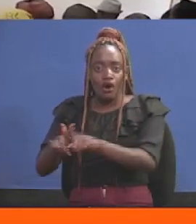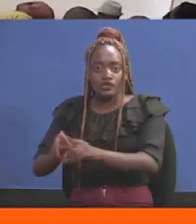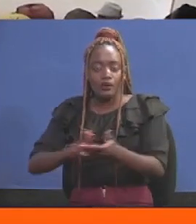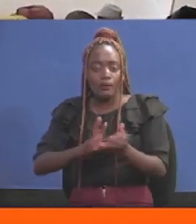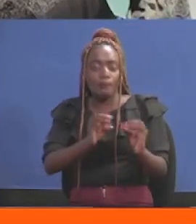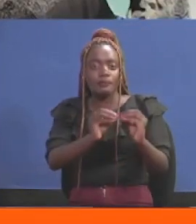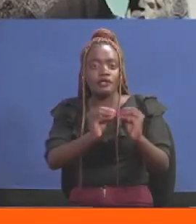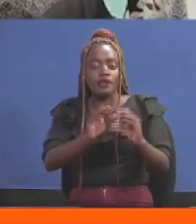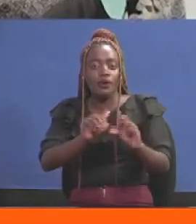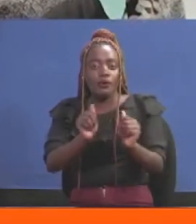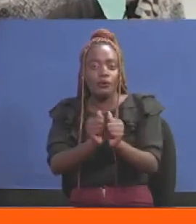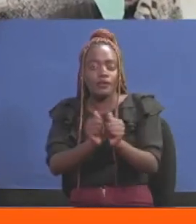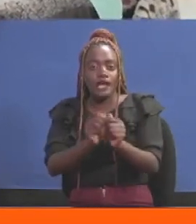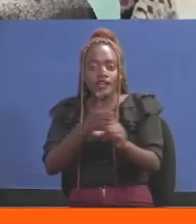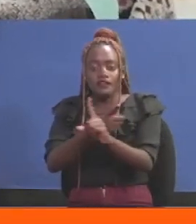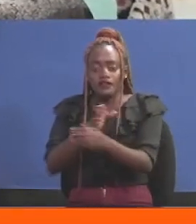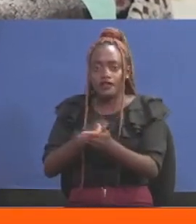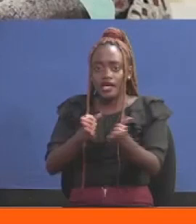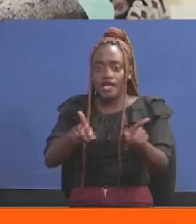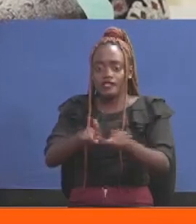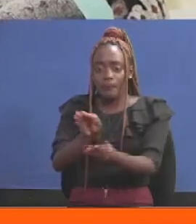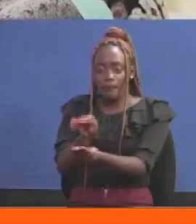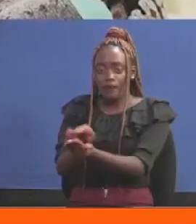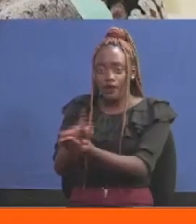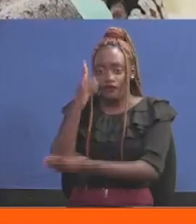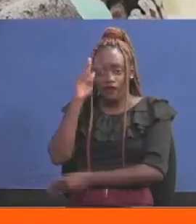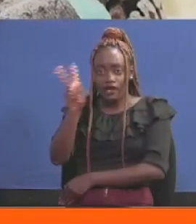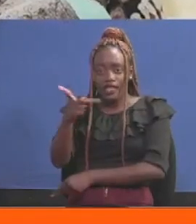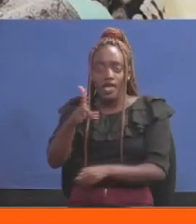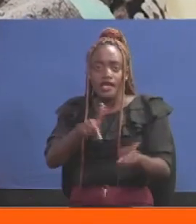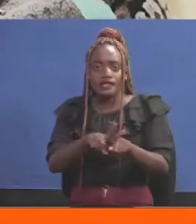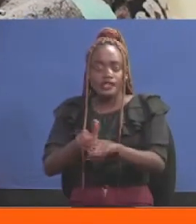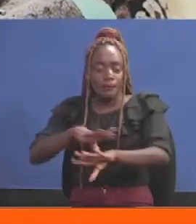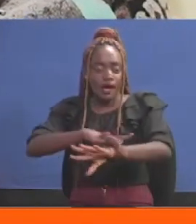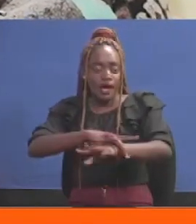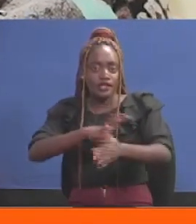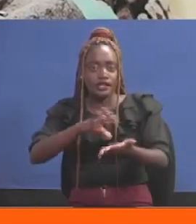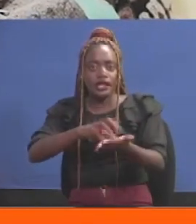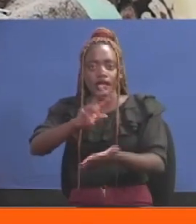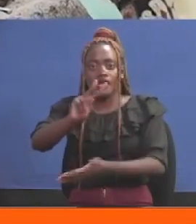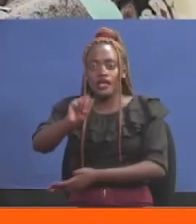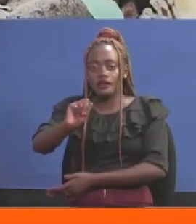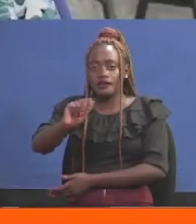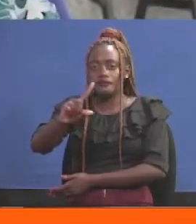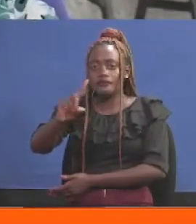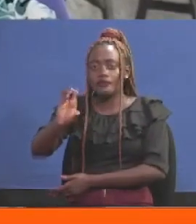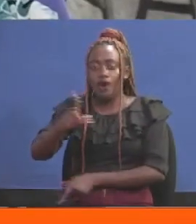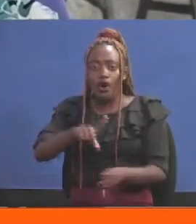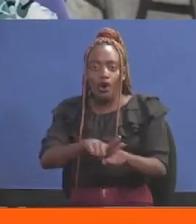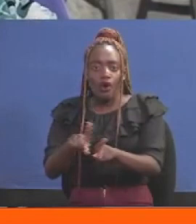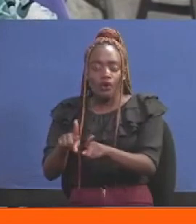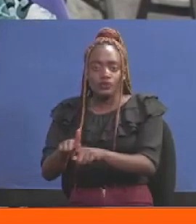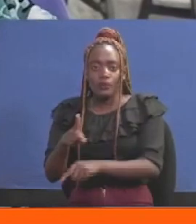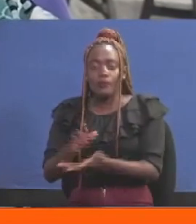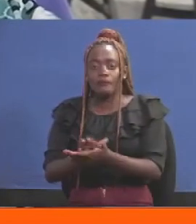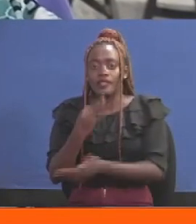Kongamano lilifanikishwa kwa ushirikiano wa chuo hicho na Benki Kuu ya Kenya pamoja na Mamlaka Ardhi nchini NLC, huku zaidi ya